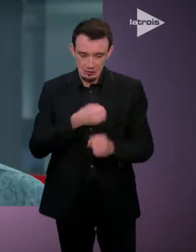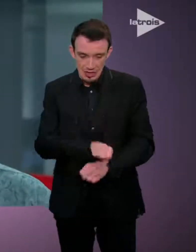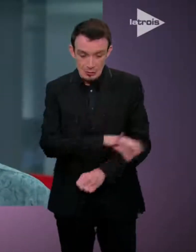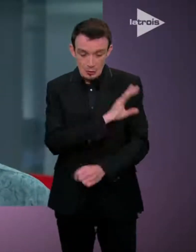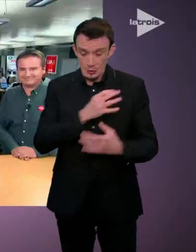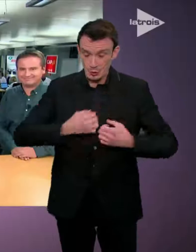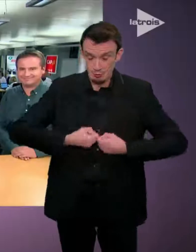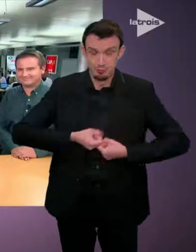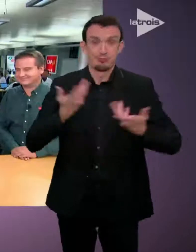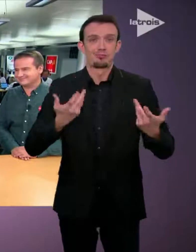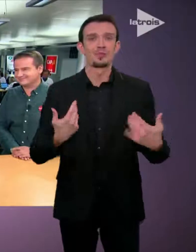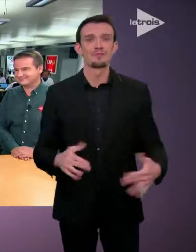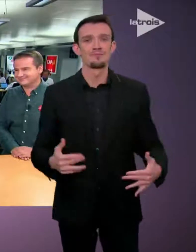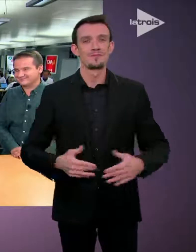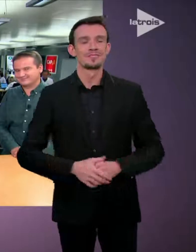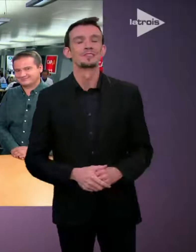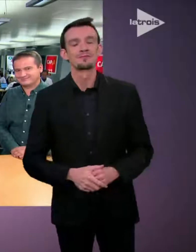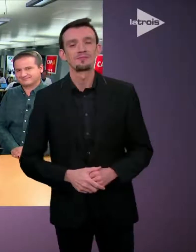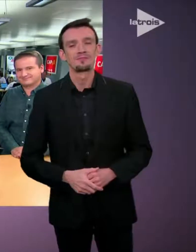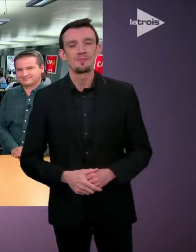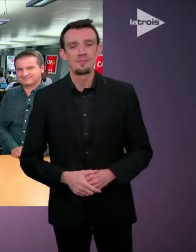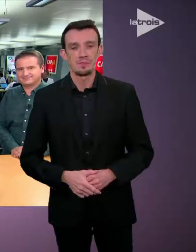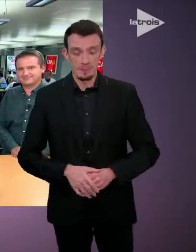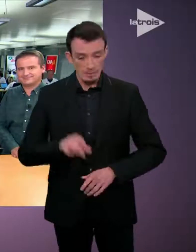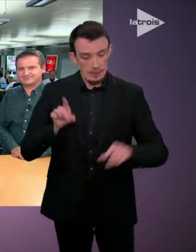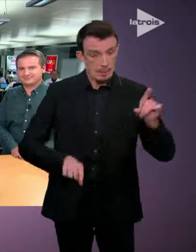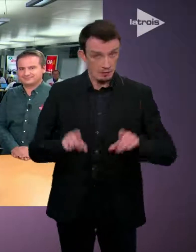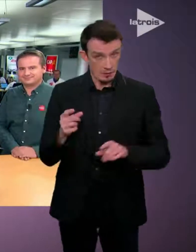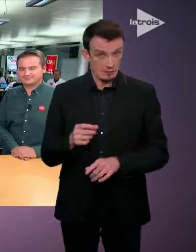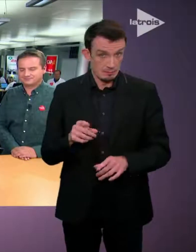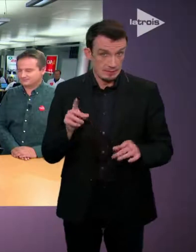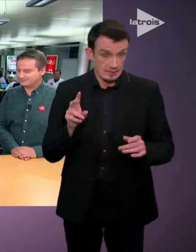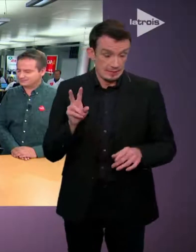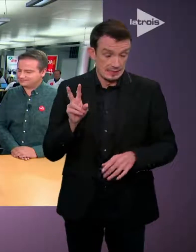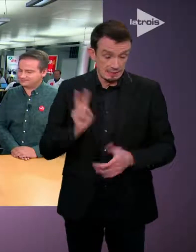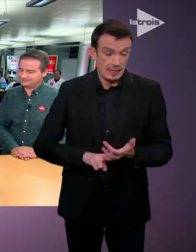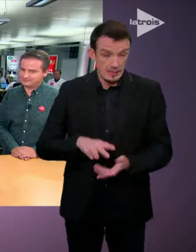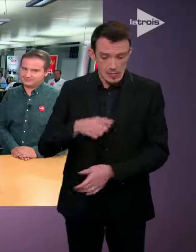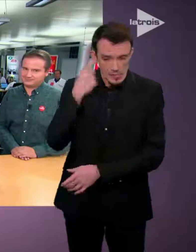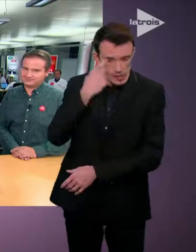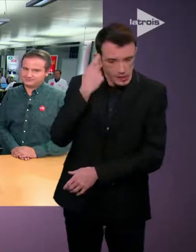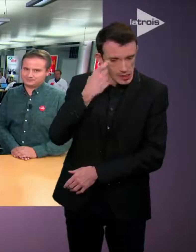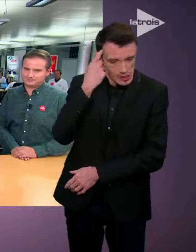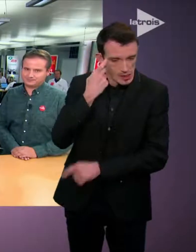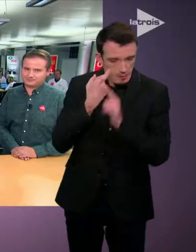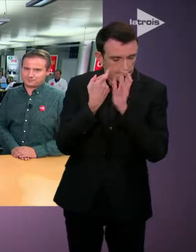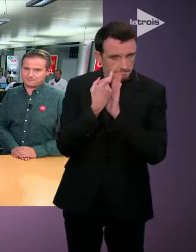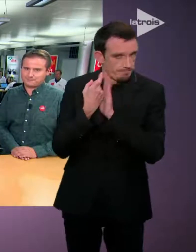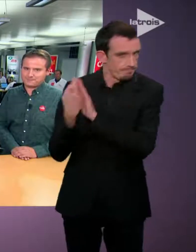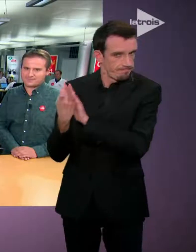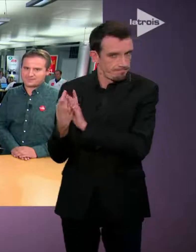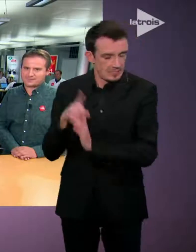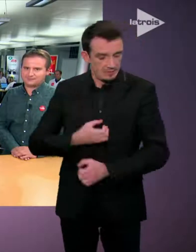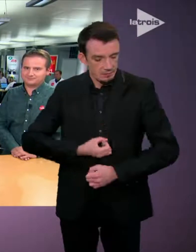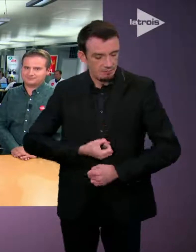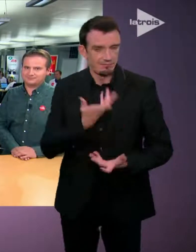tout à fait. Il y a des moments dans la vie, il faut arrêter de réfléchir, il faut faire parler son cœur. On veut réaliser quelque chose de grand ce soir